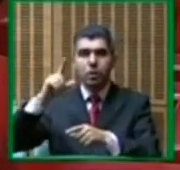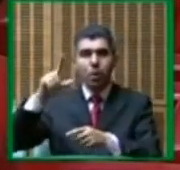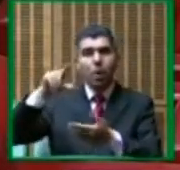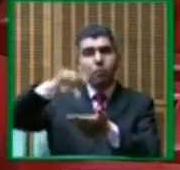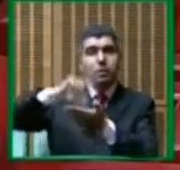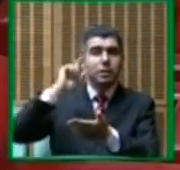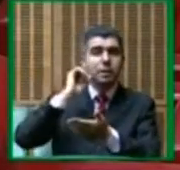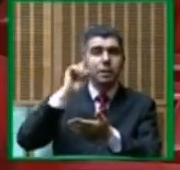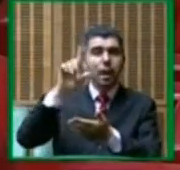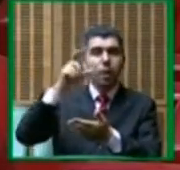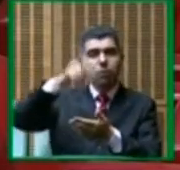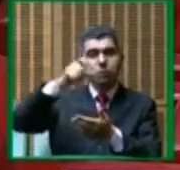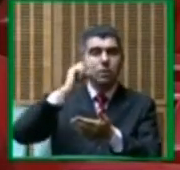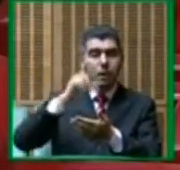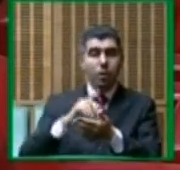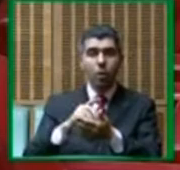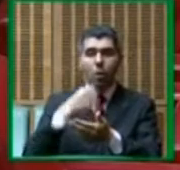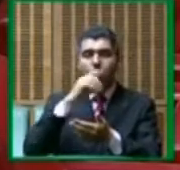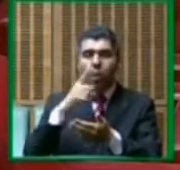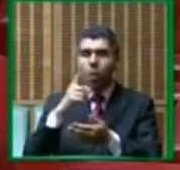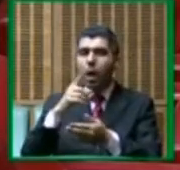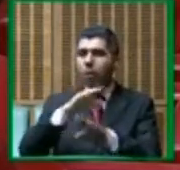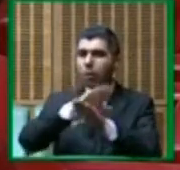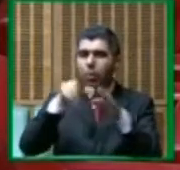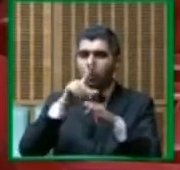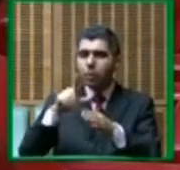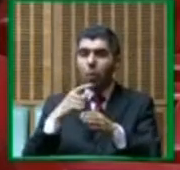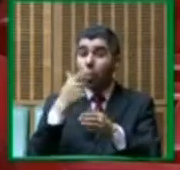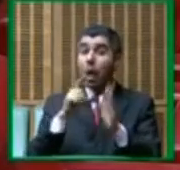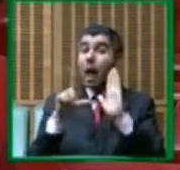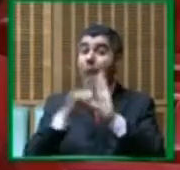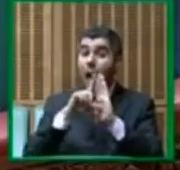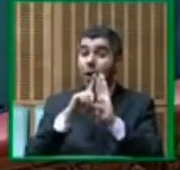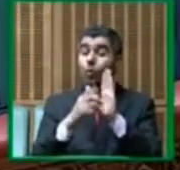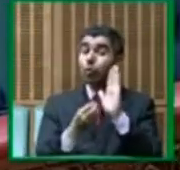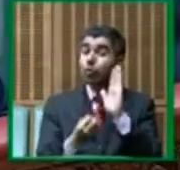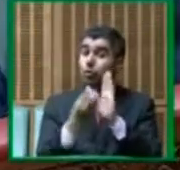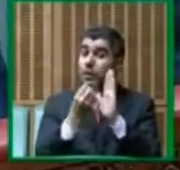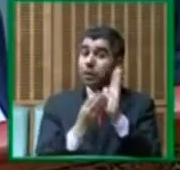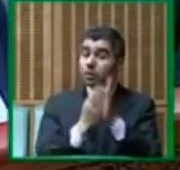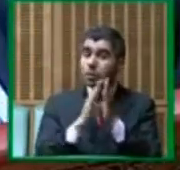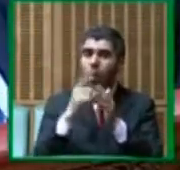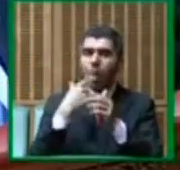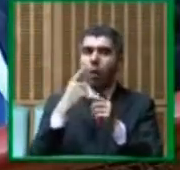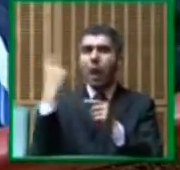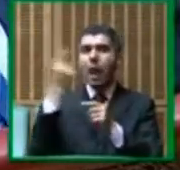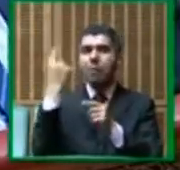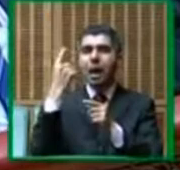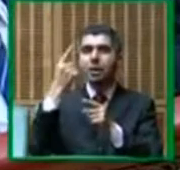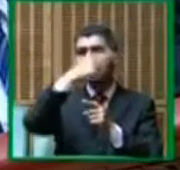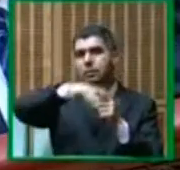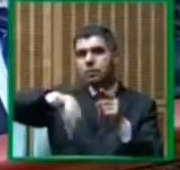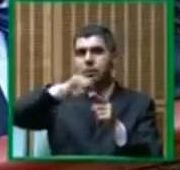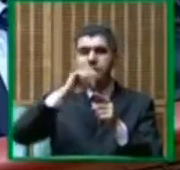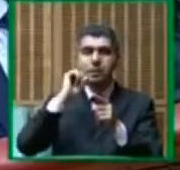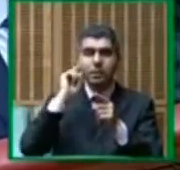خلال التفاوض. هذا شنو هو الحل؟ الحل خص قانون. بعد شنو هي سيارة الإسعاف؟ خص قانون